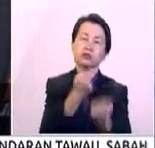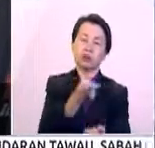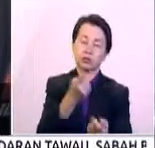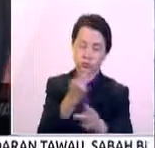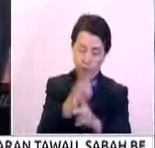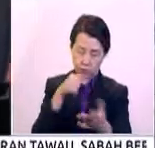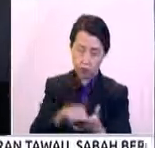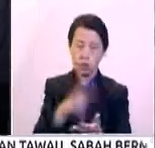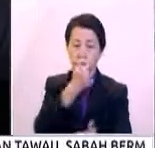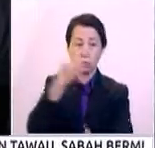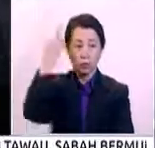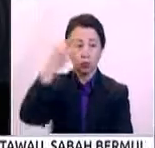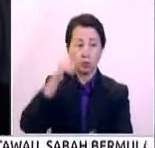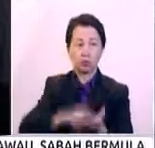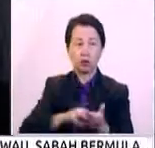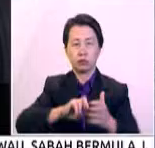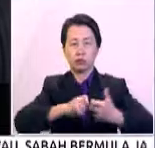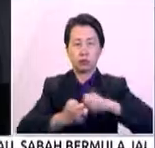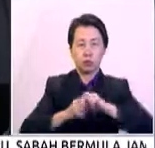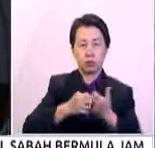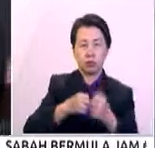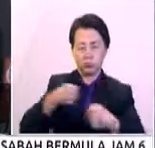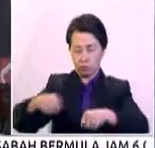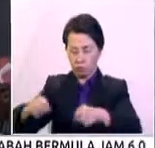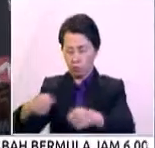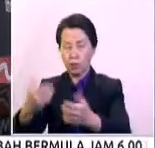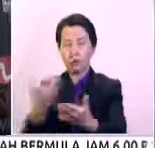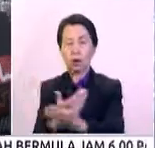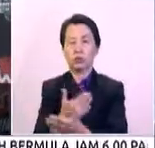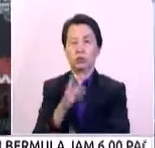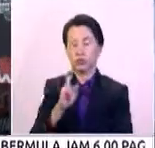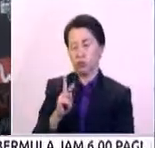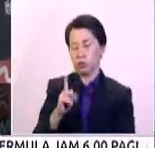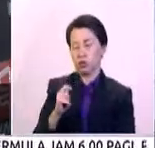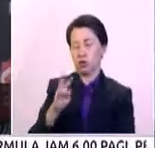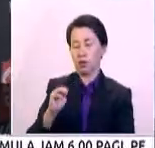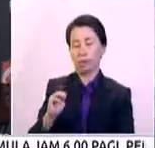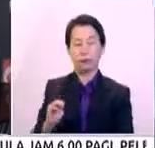ini atas faktor masih bergelut dengan jentera baru KTM.